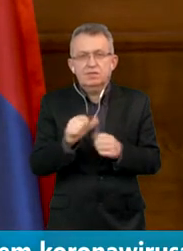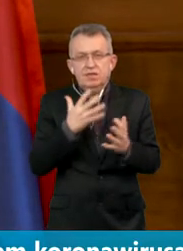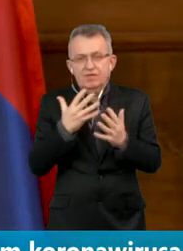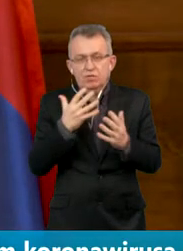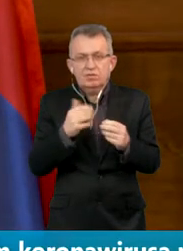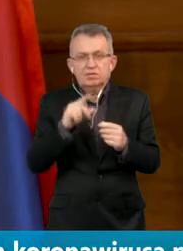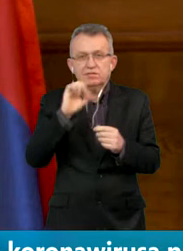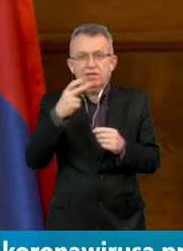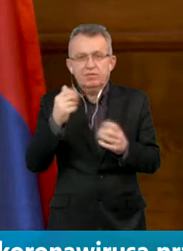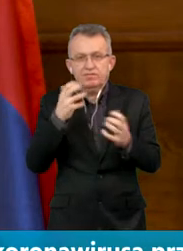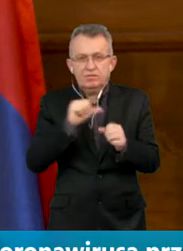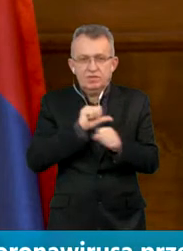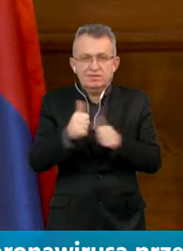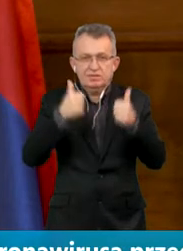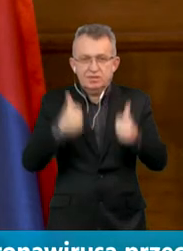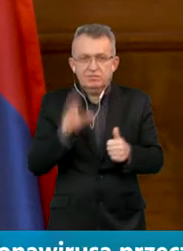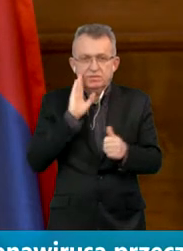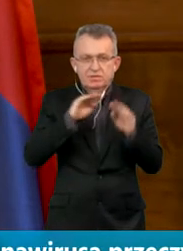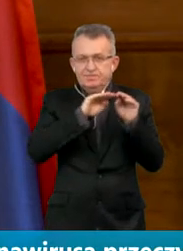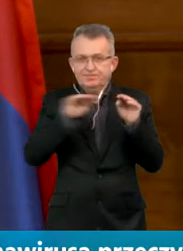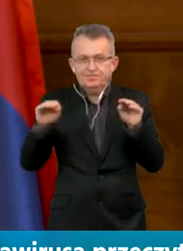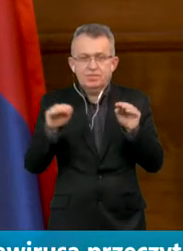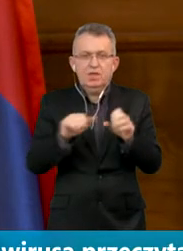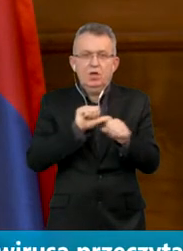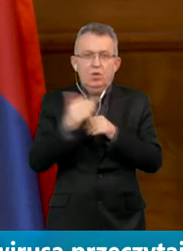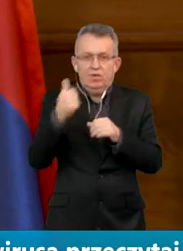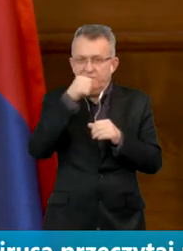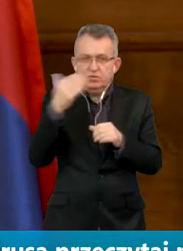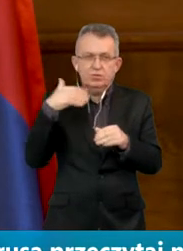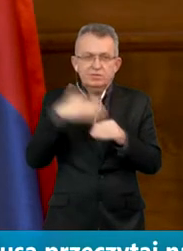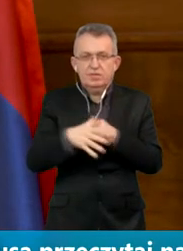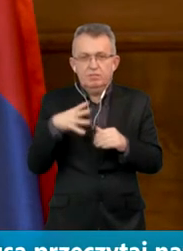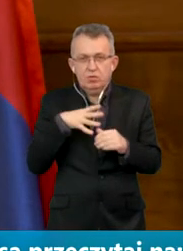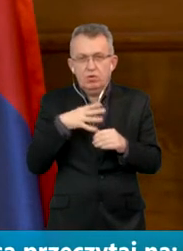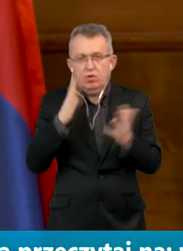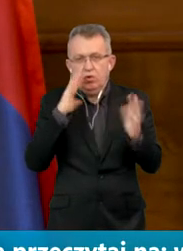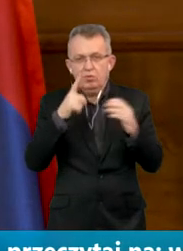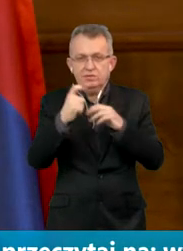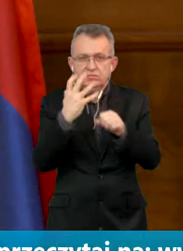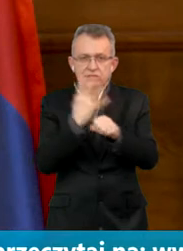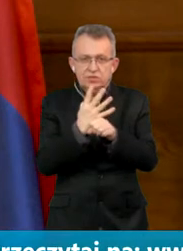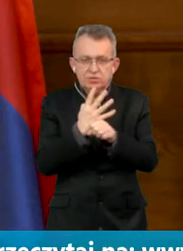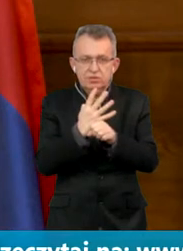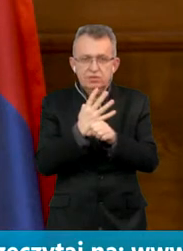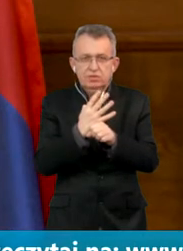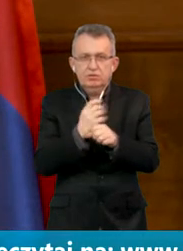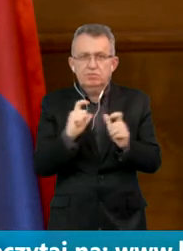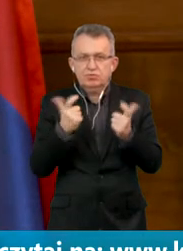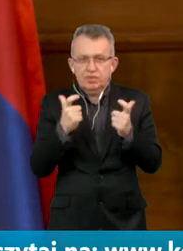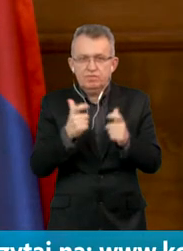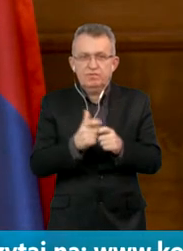informacji sanepidu dość stabilna. W ostatnim tygodniu w Szczecinie mieliśmy około 740